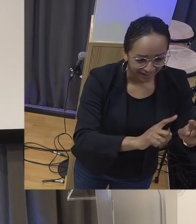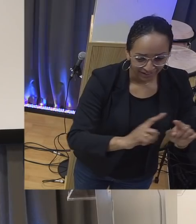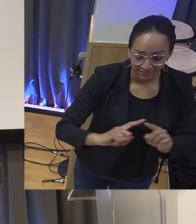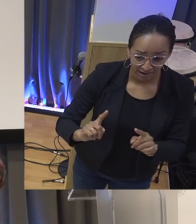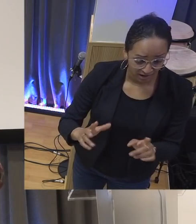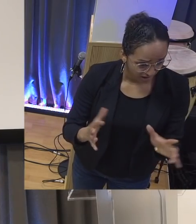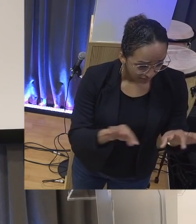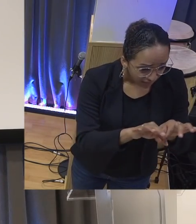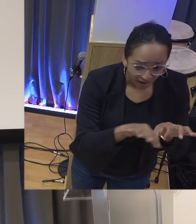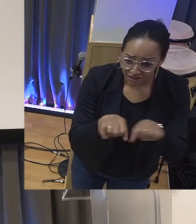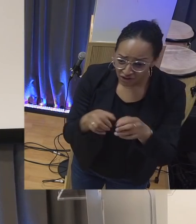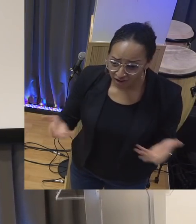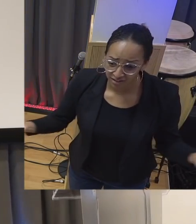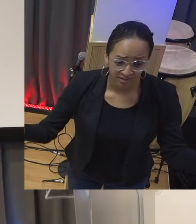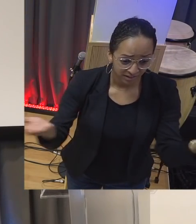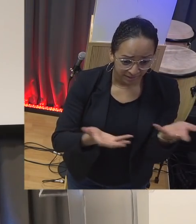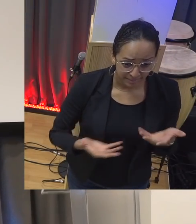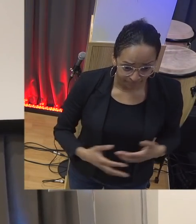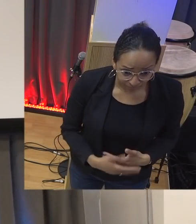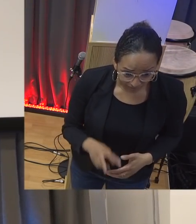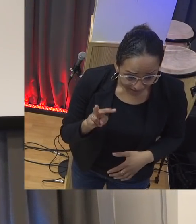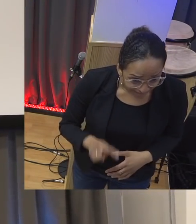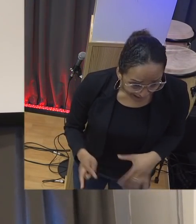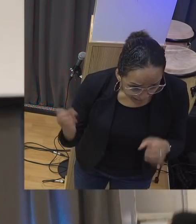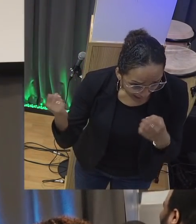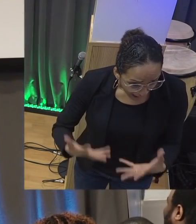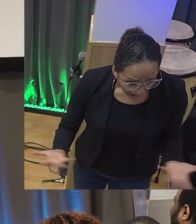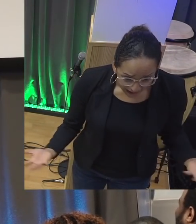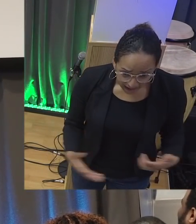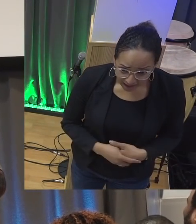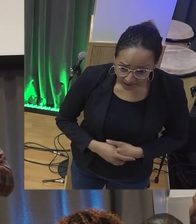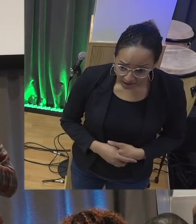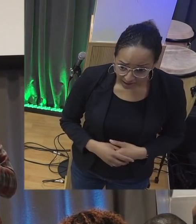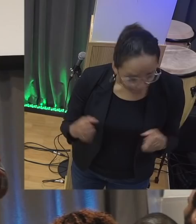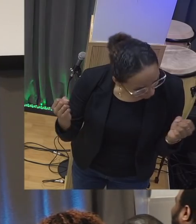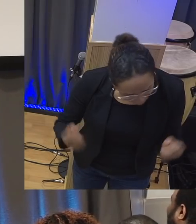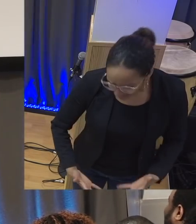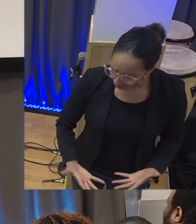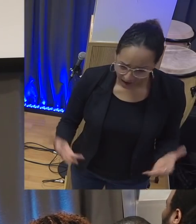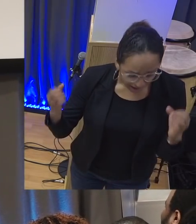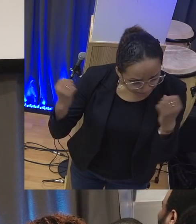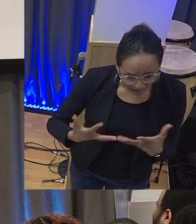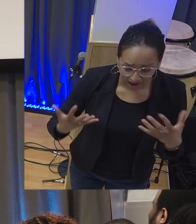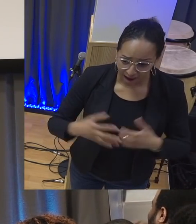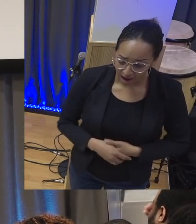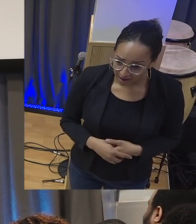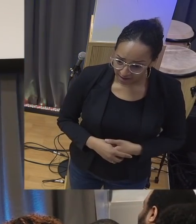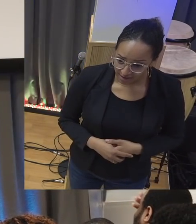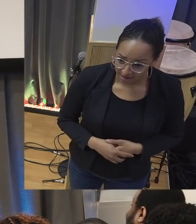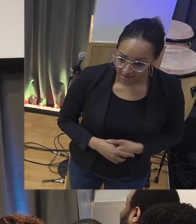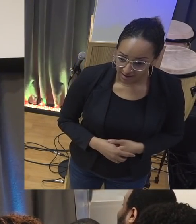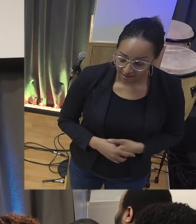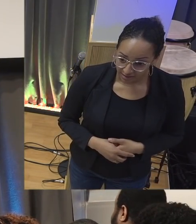frères et sœurs, c'est un véritable miracle. C'est un véritable miracle. Et